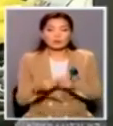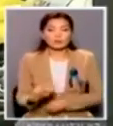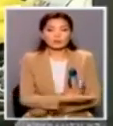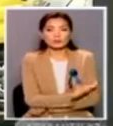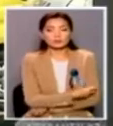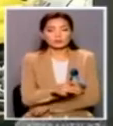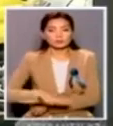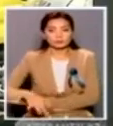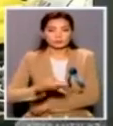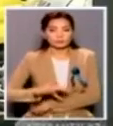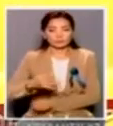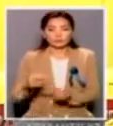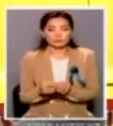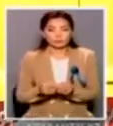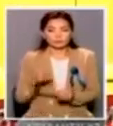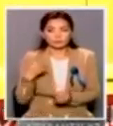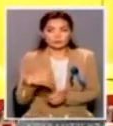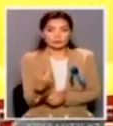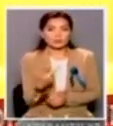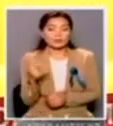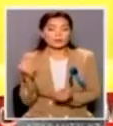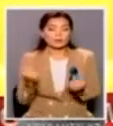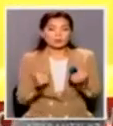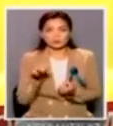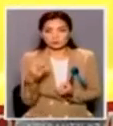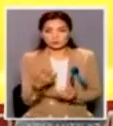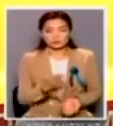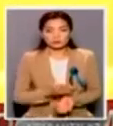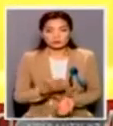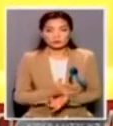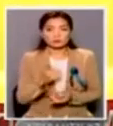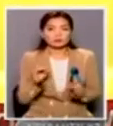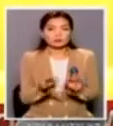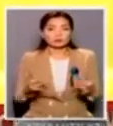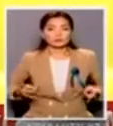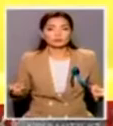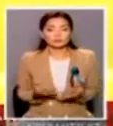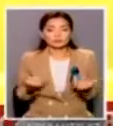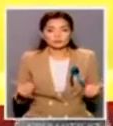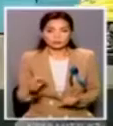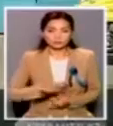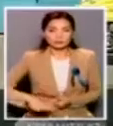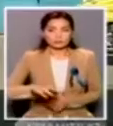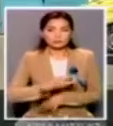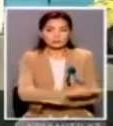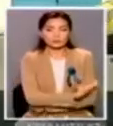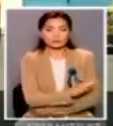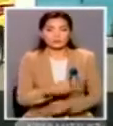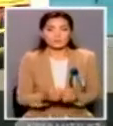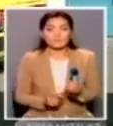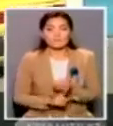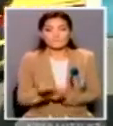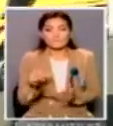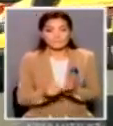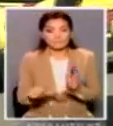медицинских учреждениях региона функционирует 41 автомобиль скорой помощи. Стоит отметить, что сейчас в Атырау при поликлиниках